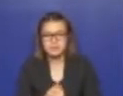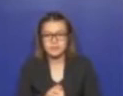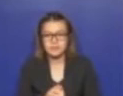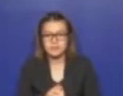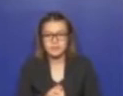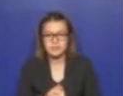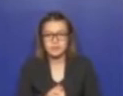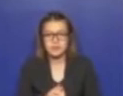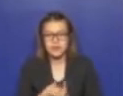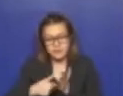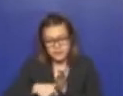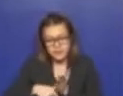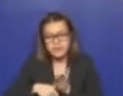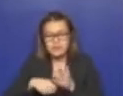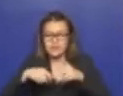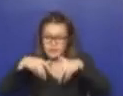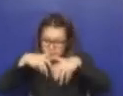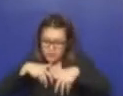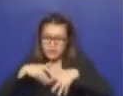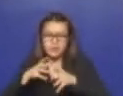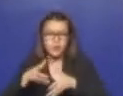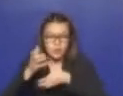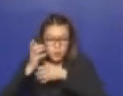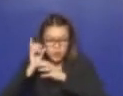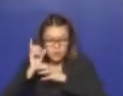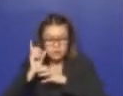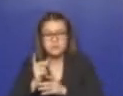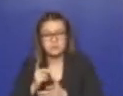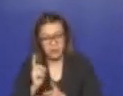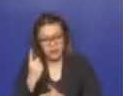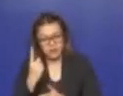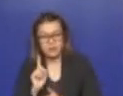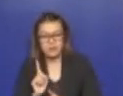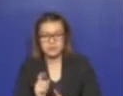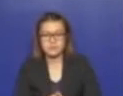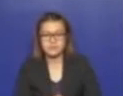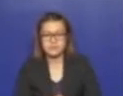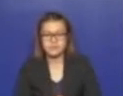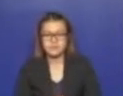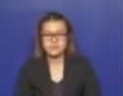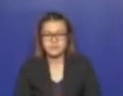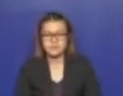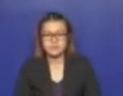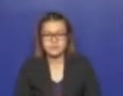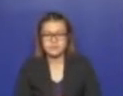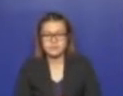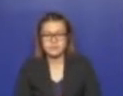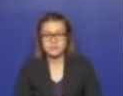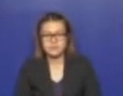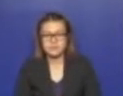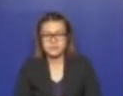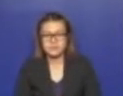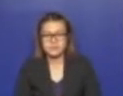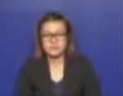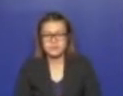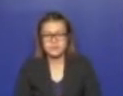แปลงหนี้หรือรีไฟแนนซ์หนี้เหล่านี้เป็นต้นนะครับเพื่